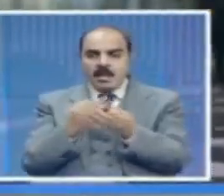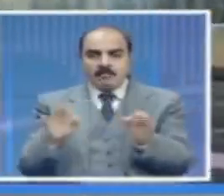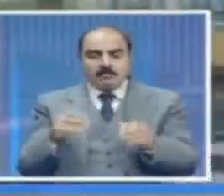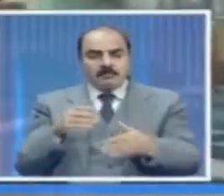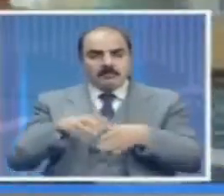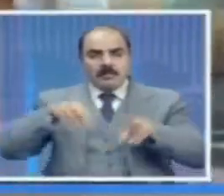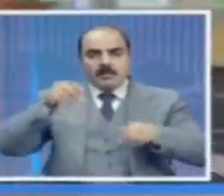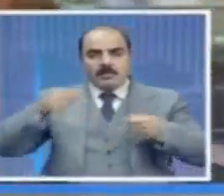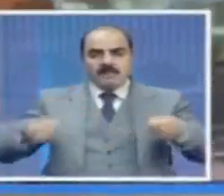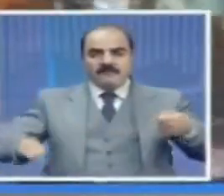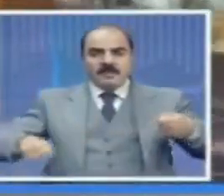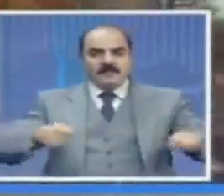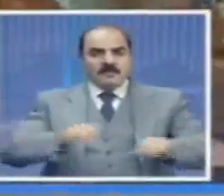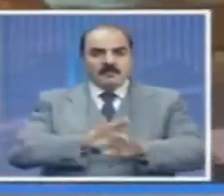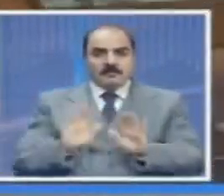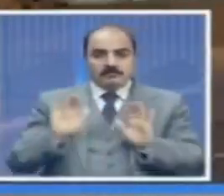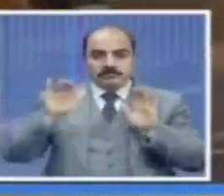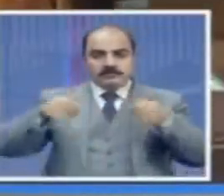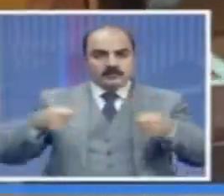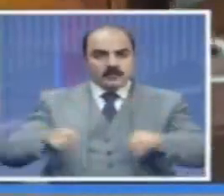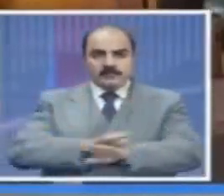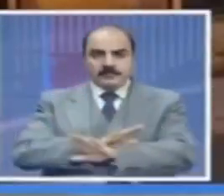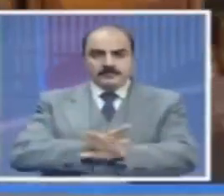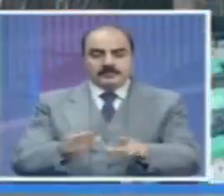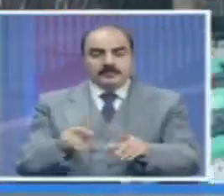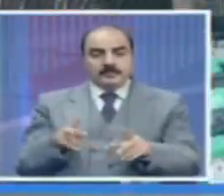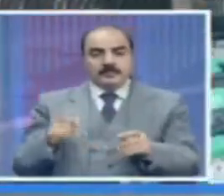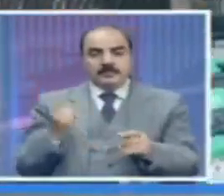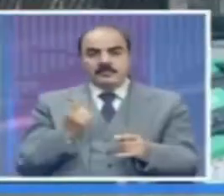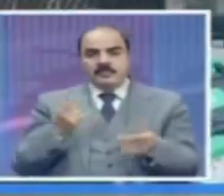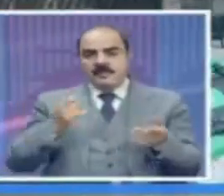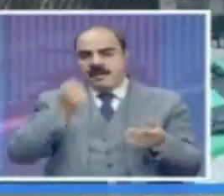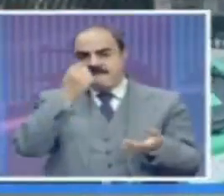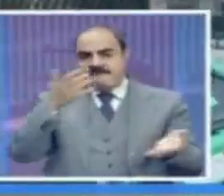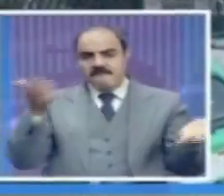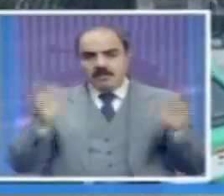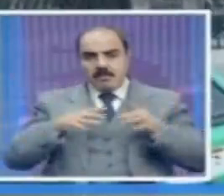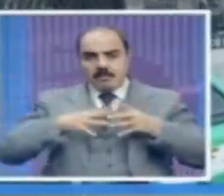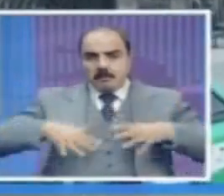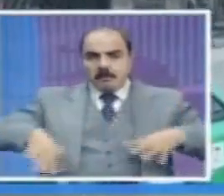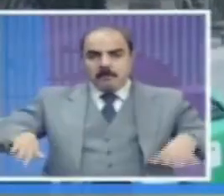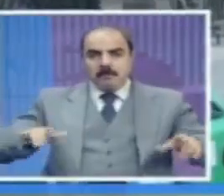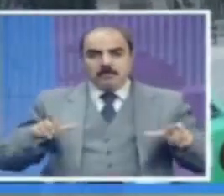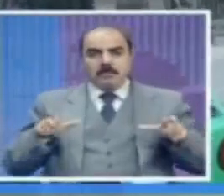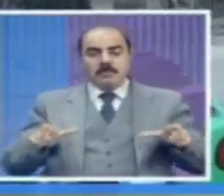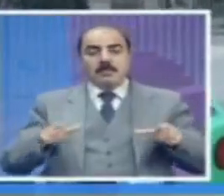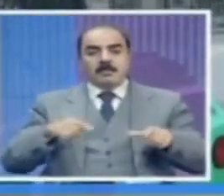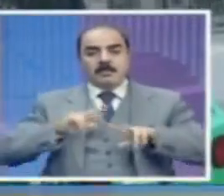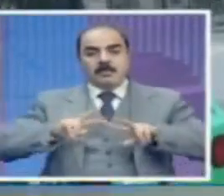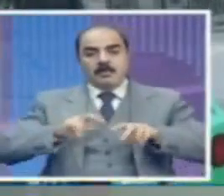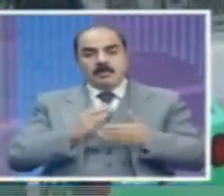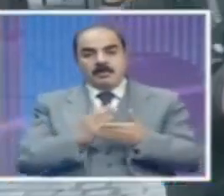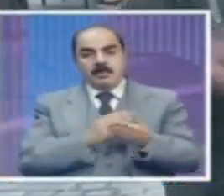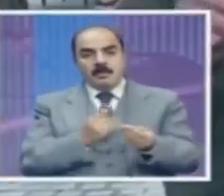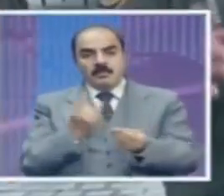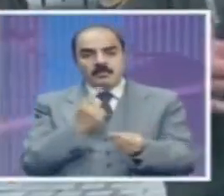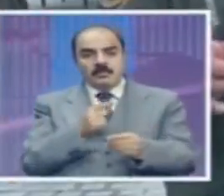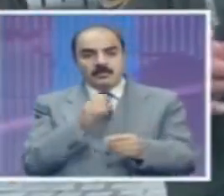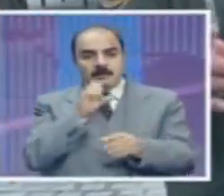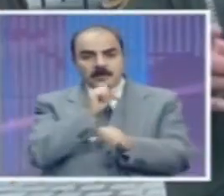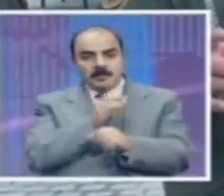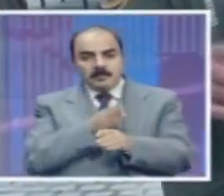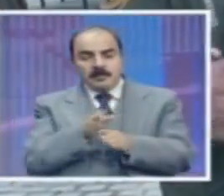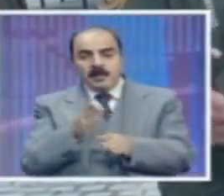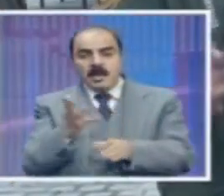الجسور بين العاصمة وعدد من الولايات. وانتشر عشرة الآلاف من عناصر الشرطة ومكتب التحقيقات الفيدرالي والشرطة